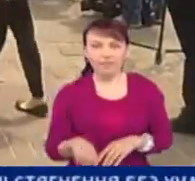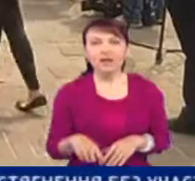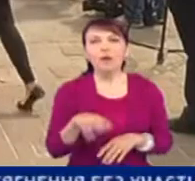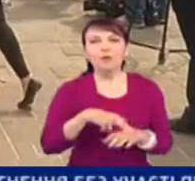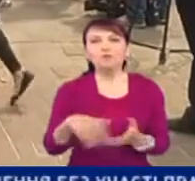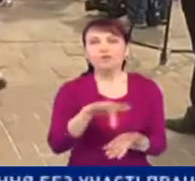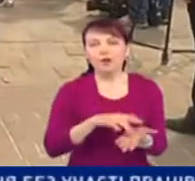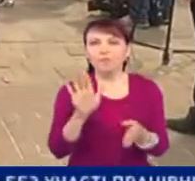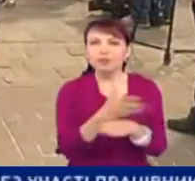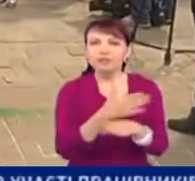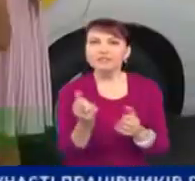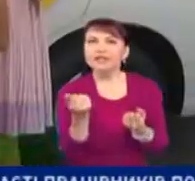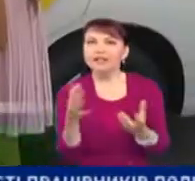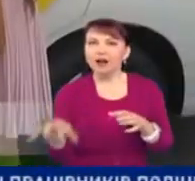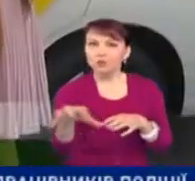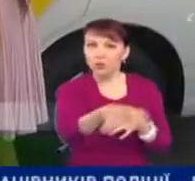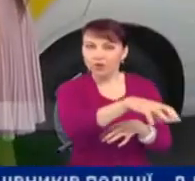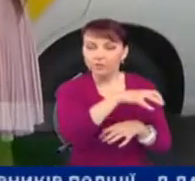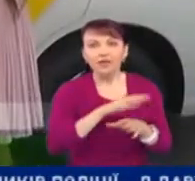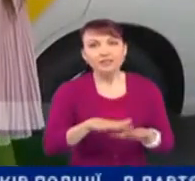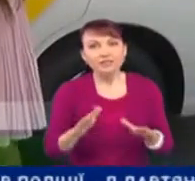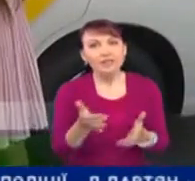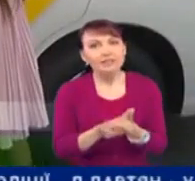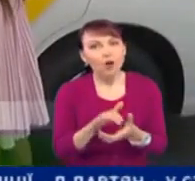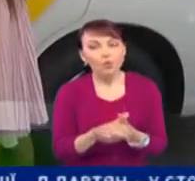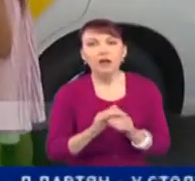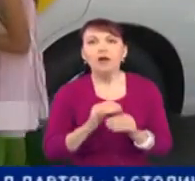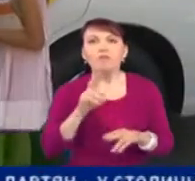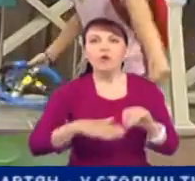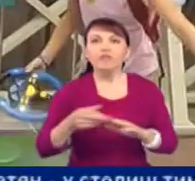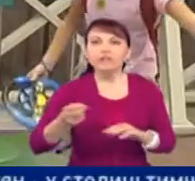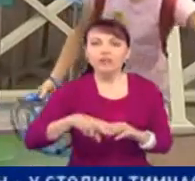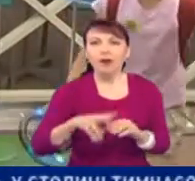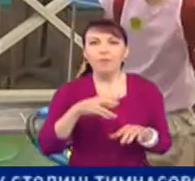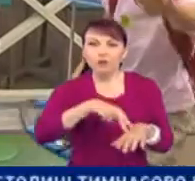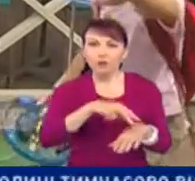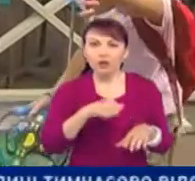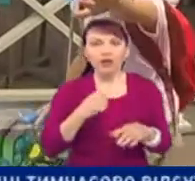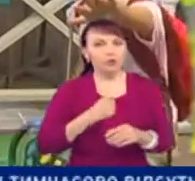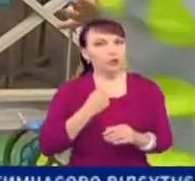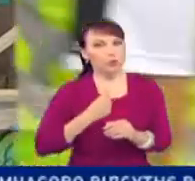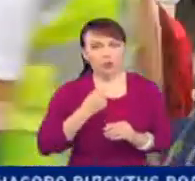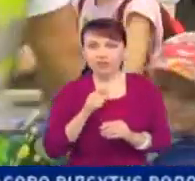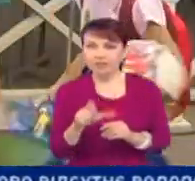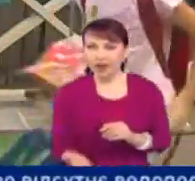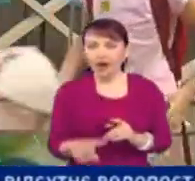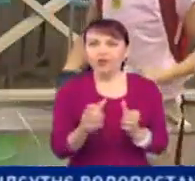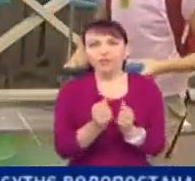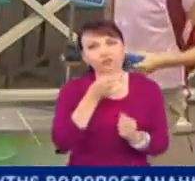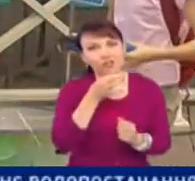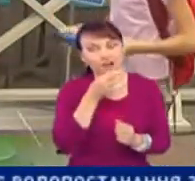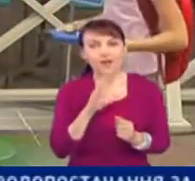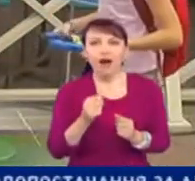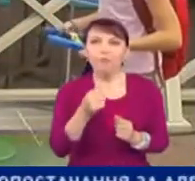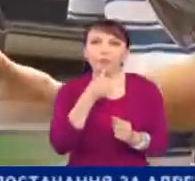містечко поділилося на кілька зон. Дітей знайомлять з професією патрульного. Злочинців ловити юним копам ще зарано, а от побути у